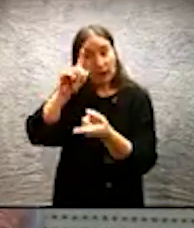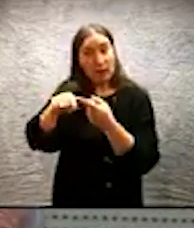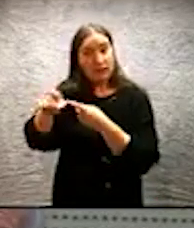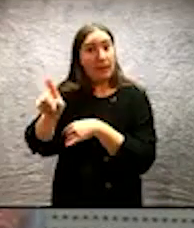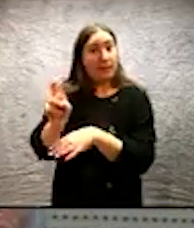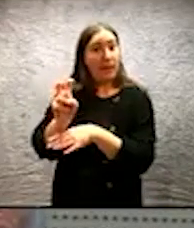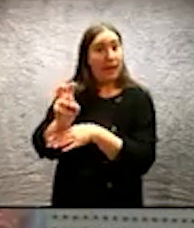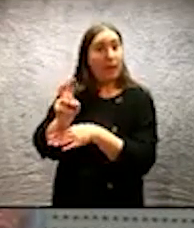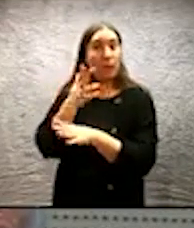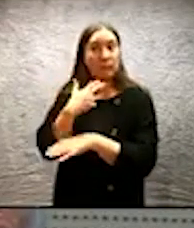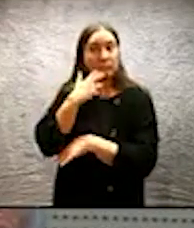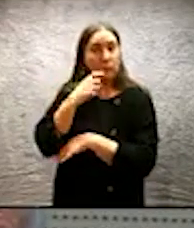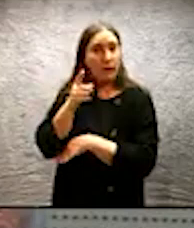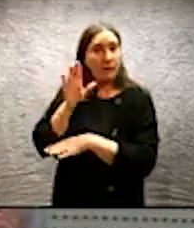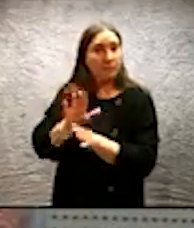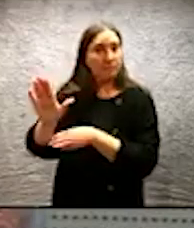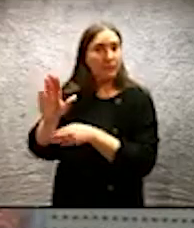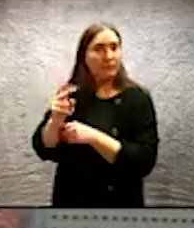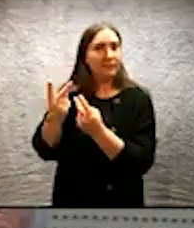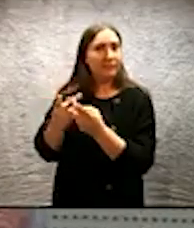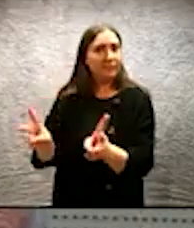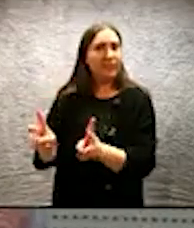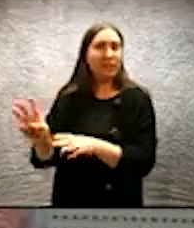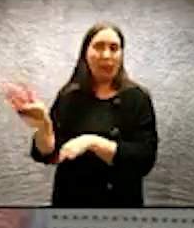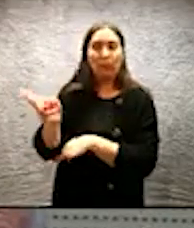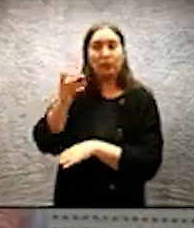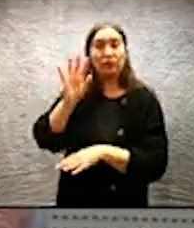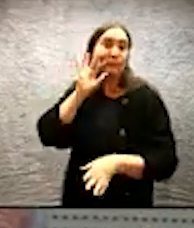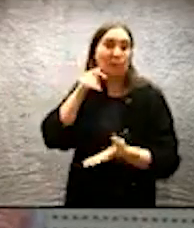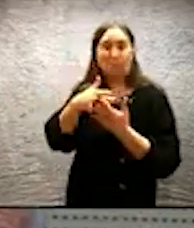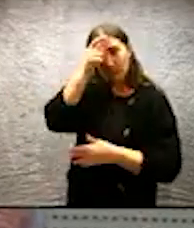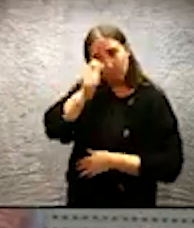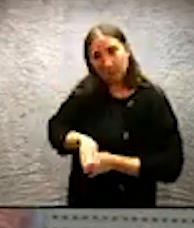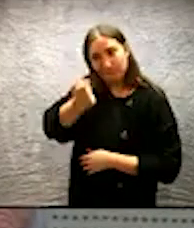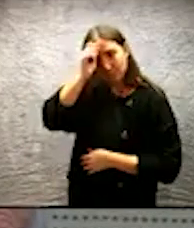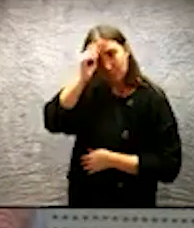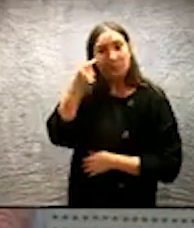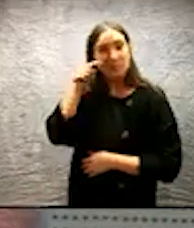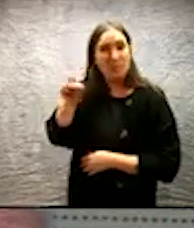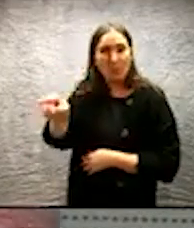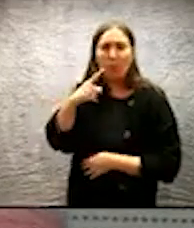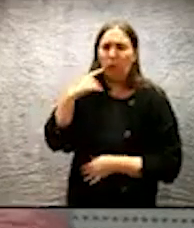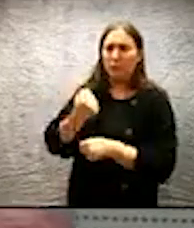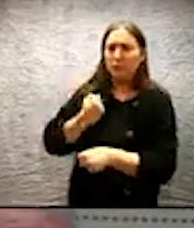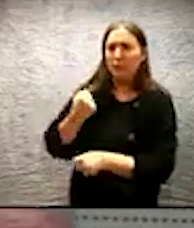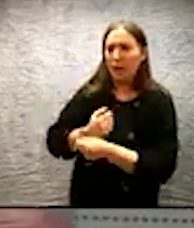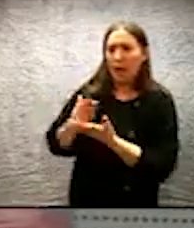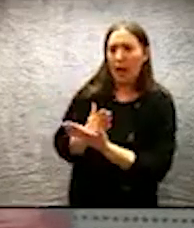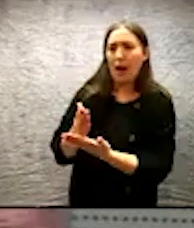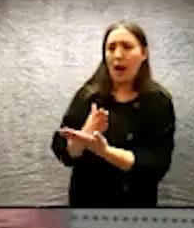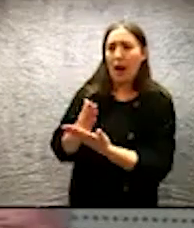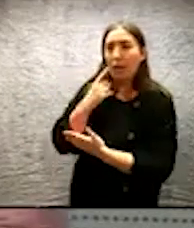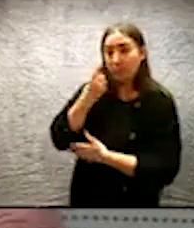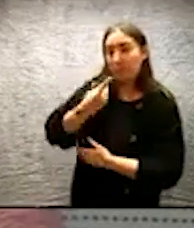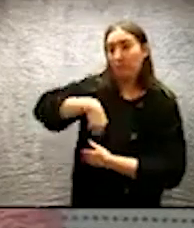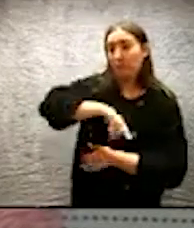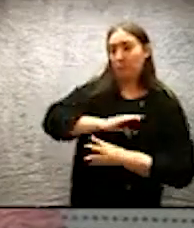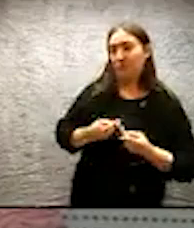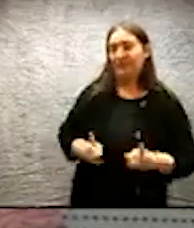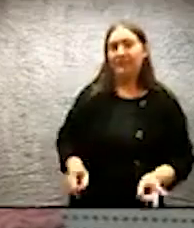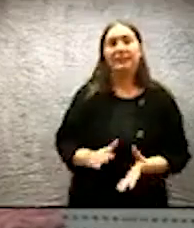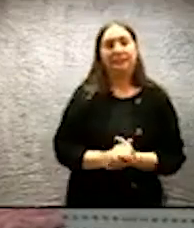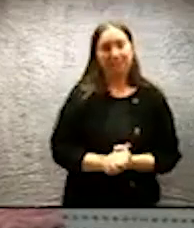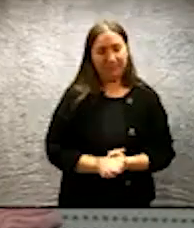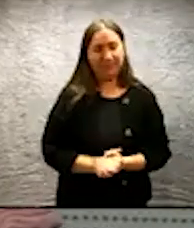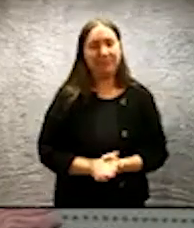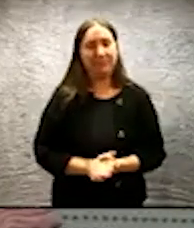Vambrechy. Et puis voilà, c'était une petite mise à l'honneur ce soir pour lui, avec tout le travail effectué pour notre commune.